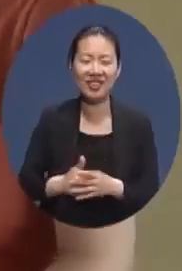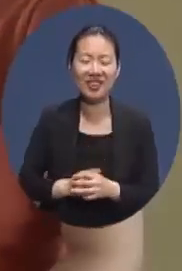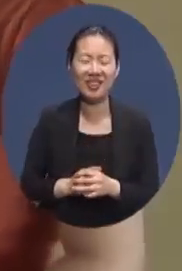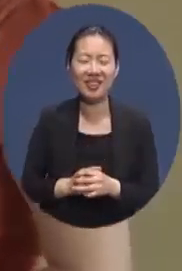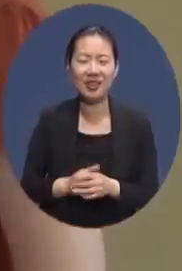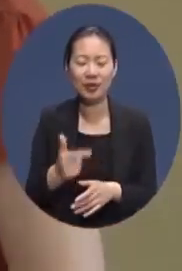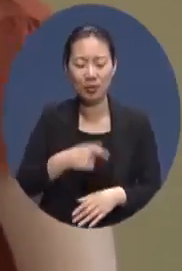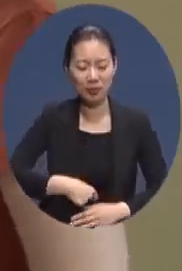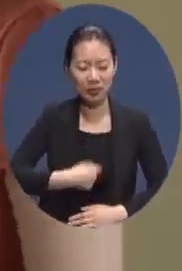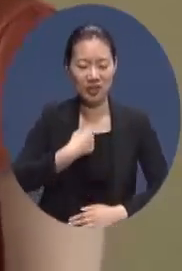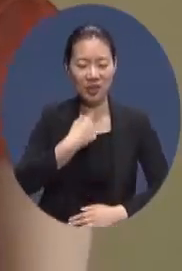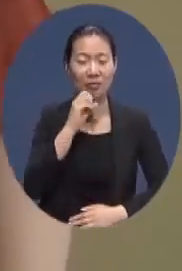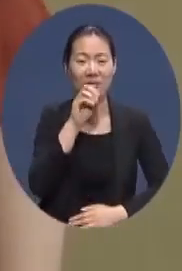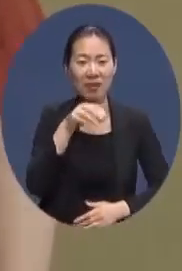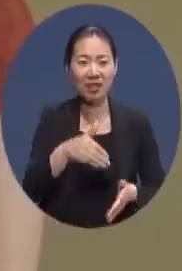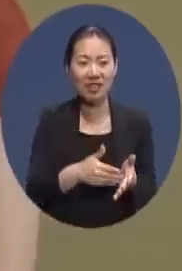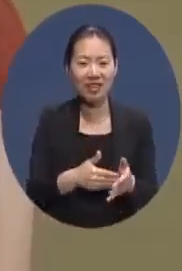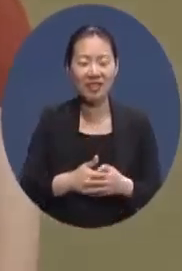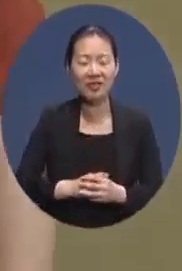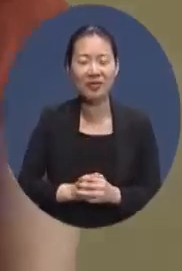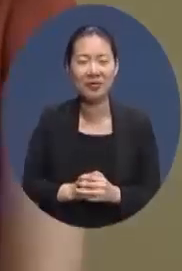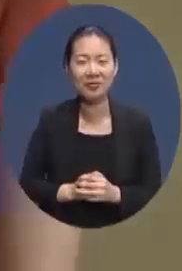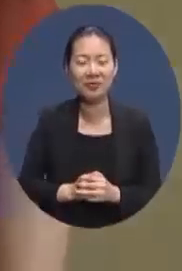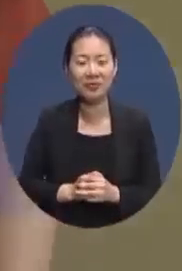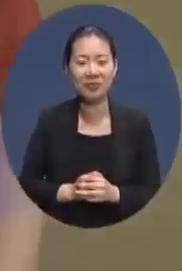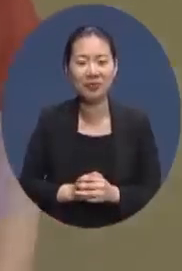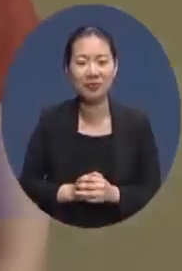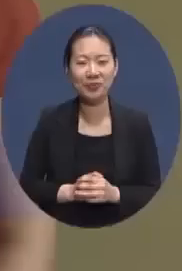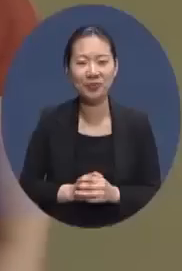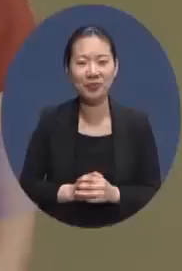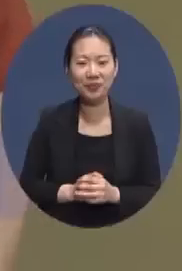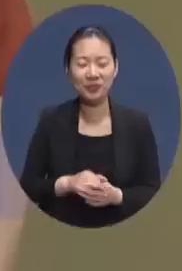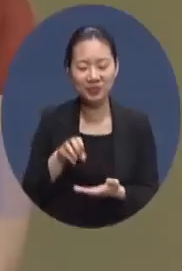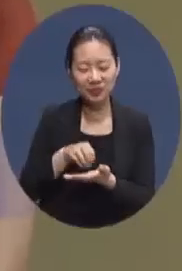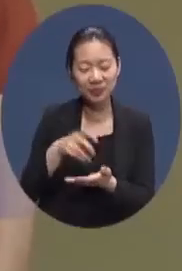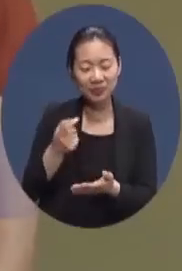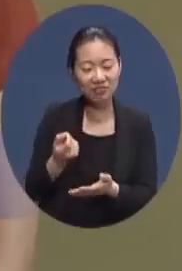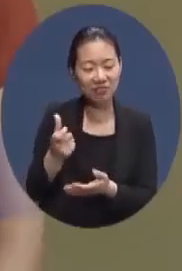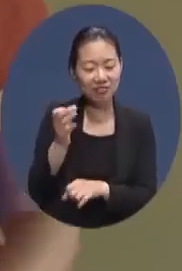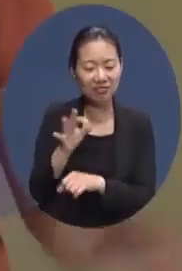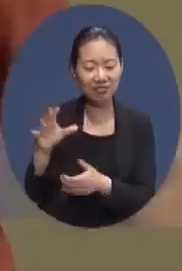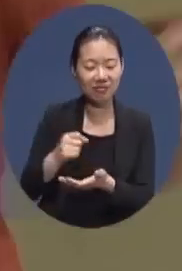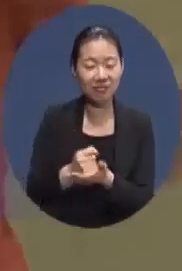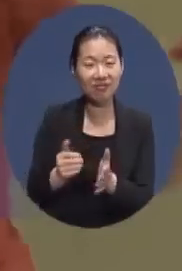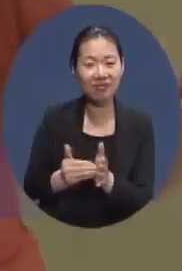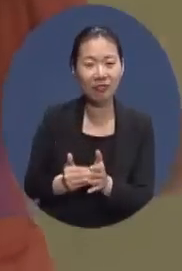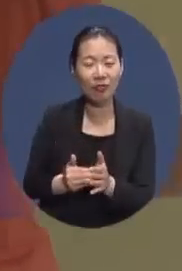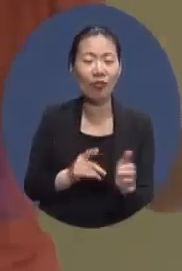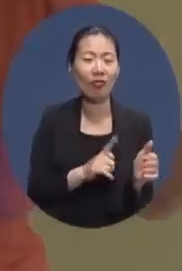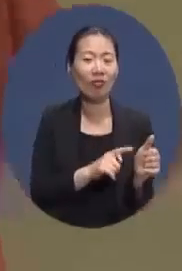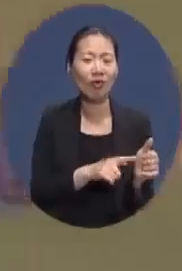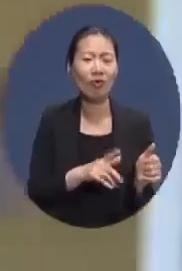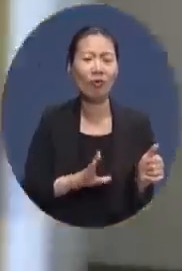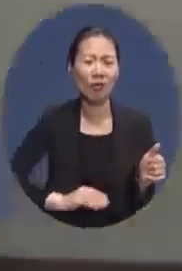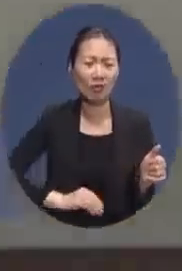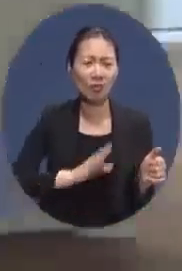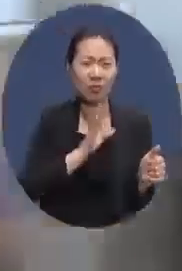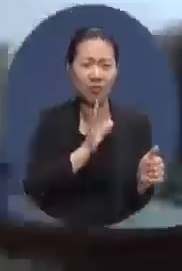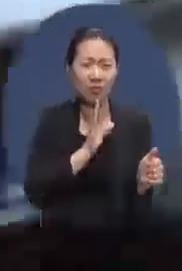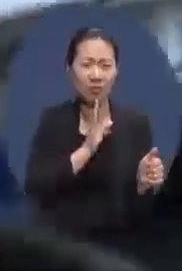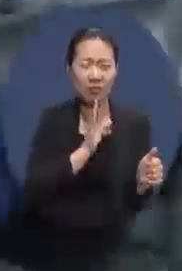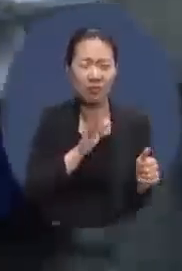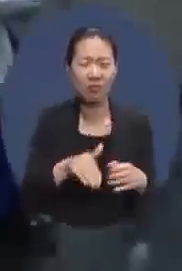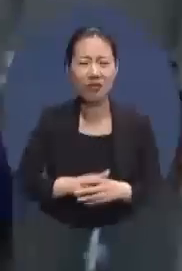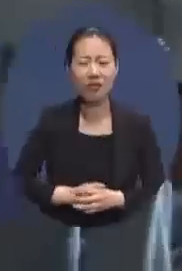있습니다. 네, 너무 솔직하시죠? 예. 선생님 계속 입고 계세요. 멋쩡셔야죠. 여보, 배고프세요? 저는